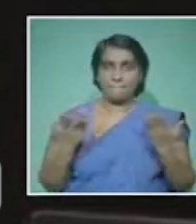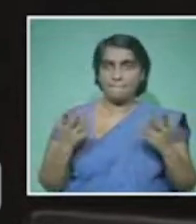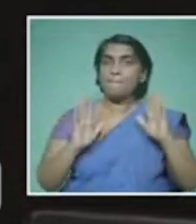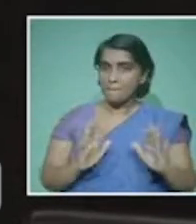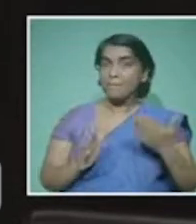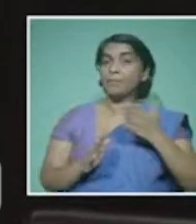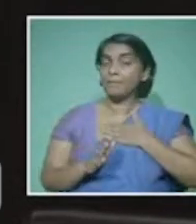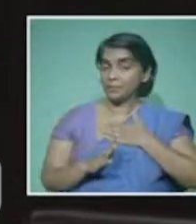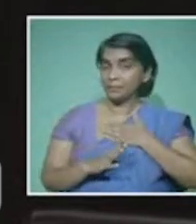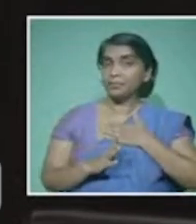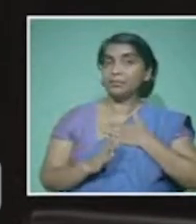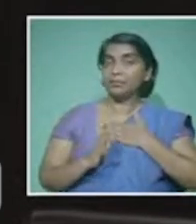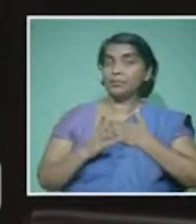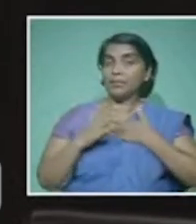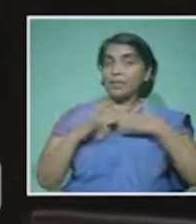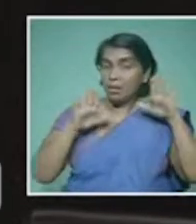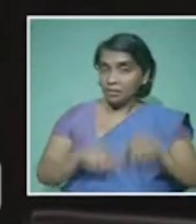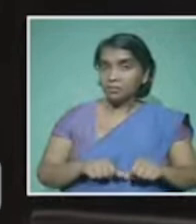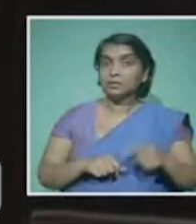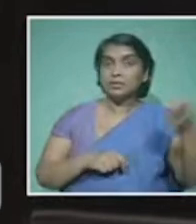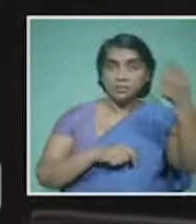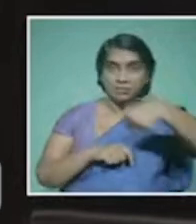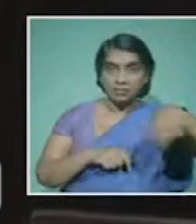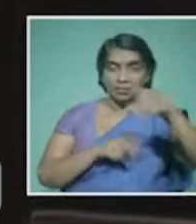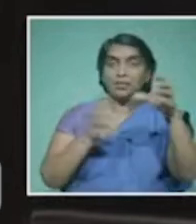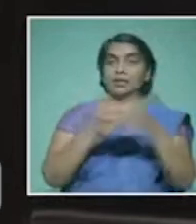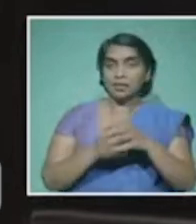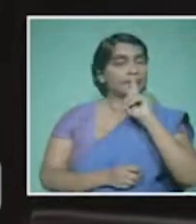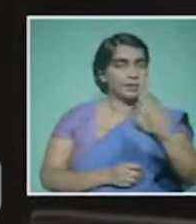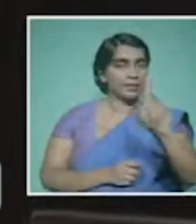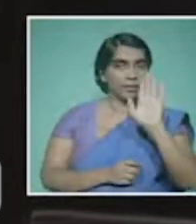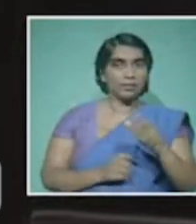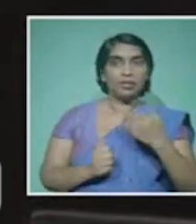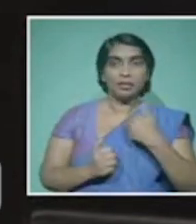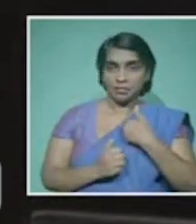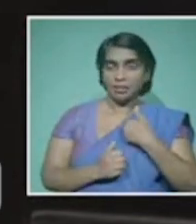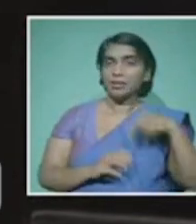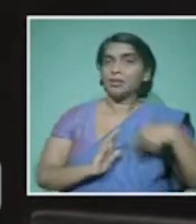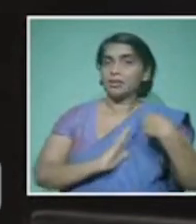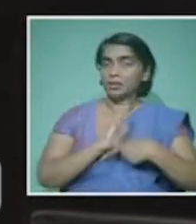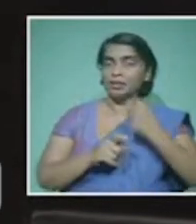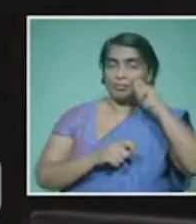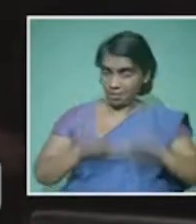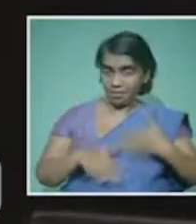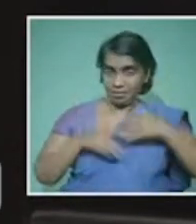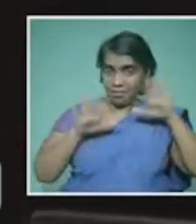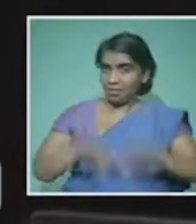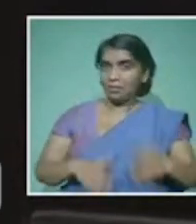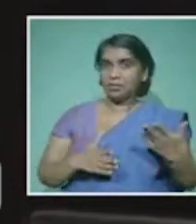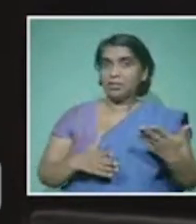நமுத் மகே புரவசிகம கன ஹோயன ஒய இன்ன கட்டியட மட்ட கியாண்டோனே மட்ட மே ரட்டே புரவசிகமக்